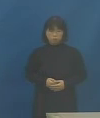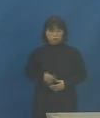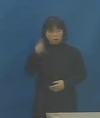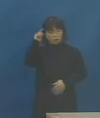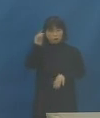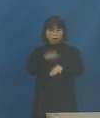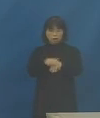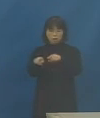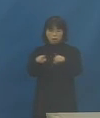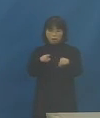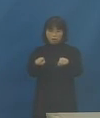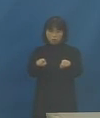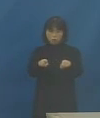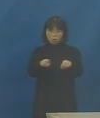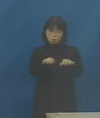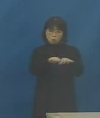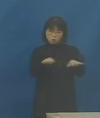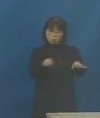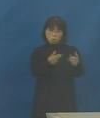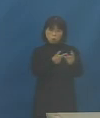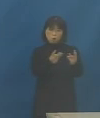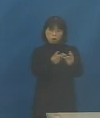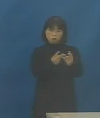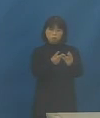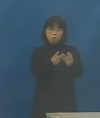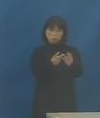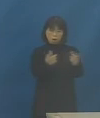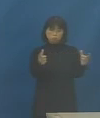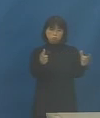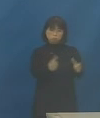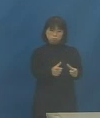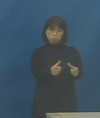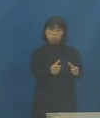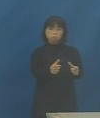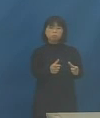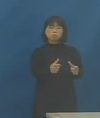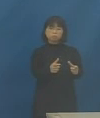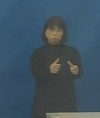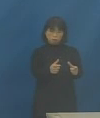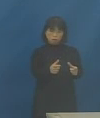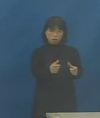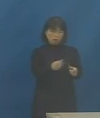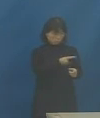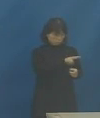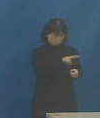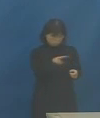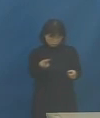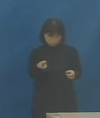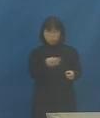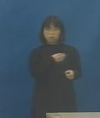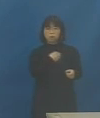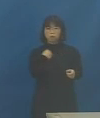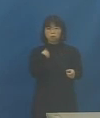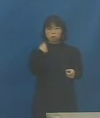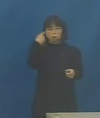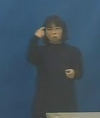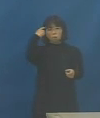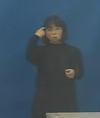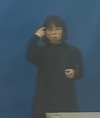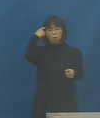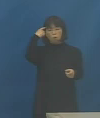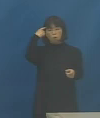指導対象の人数があの抑制をされることで目が行き届くようになりますしねえ